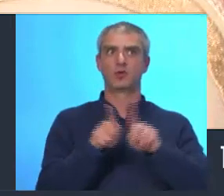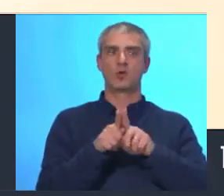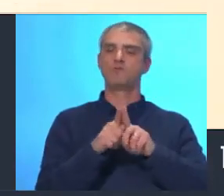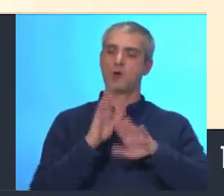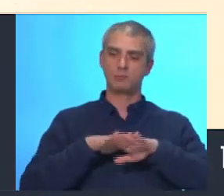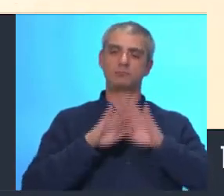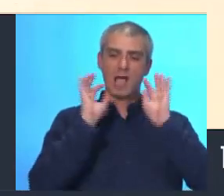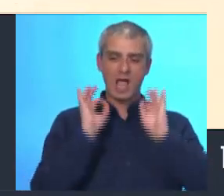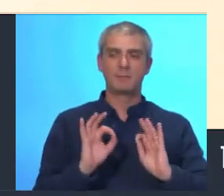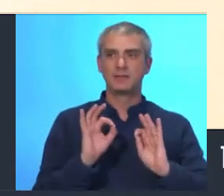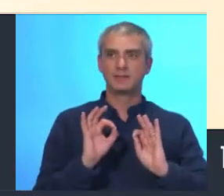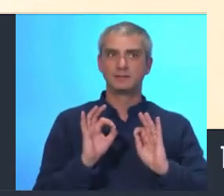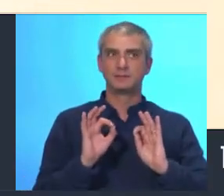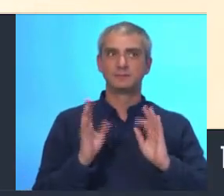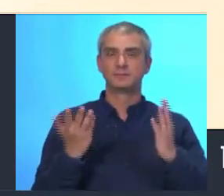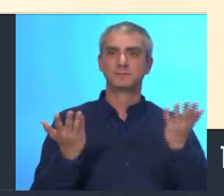אמיתית,